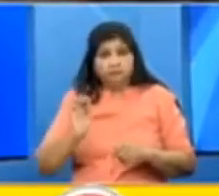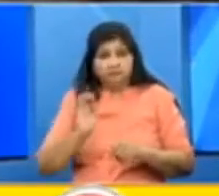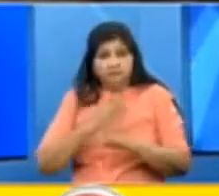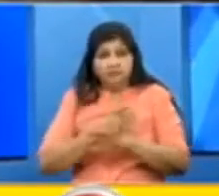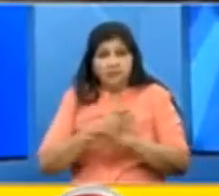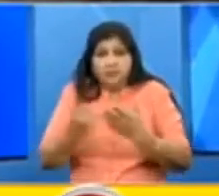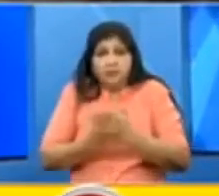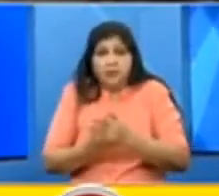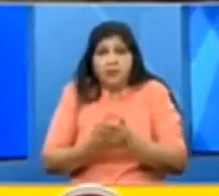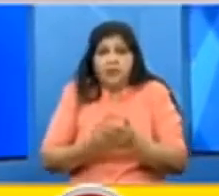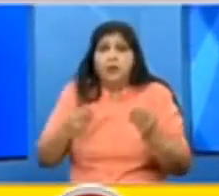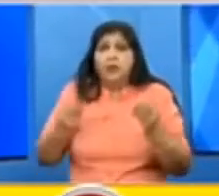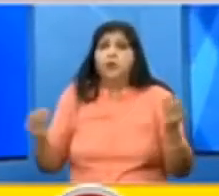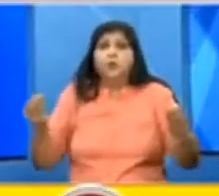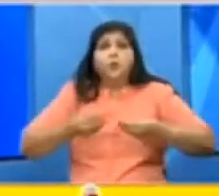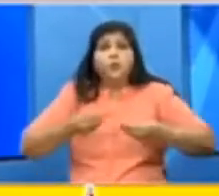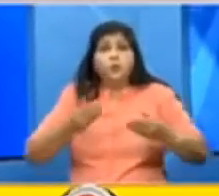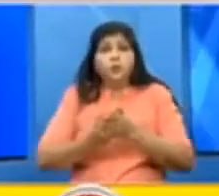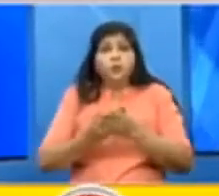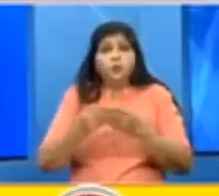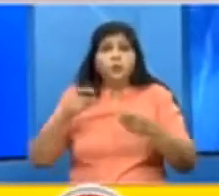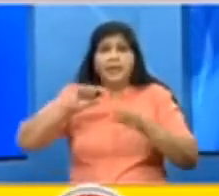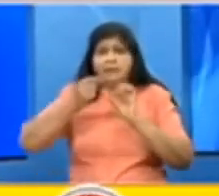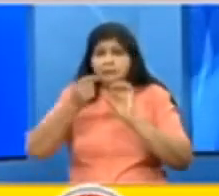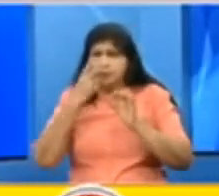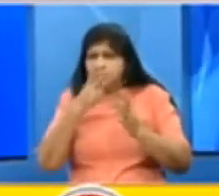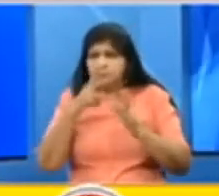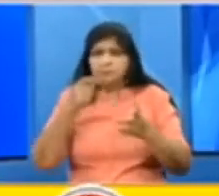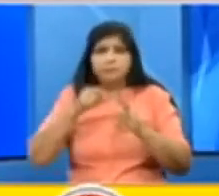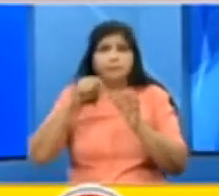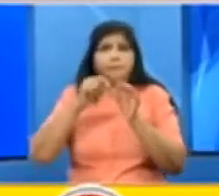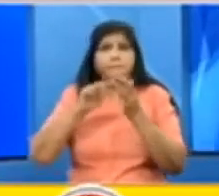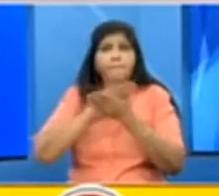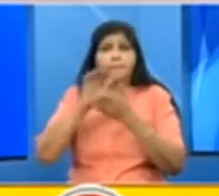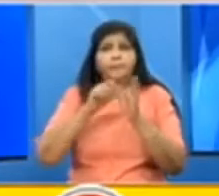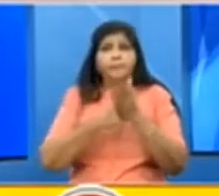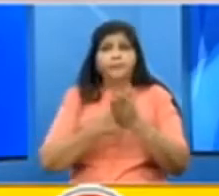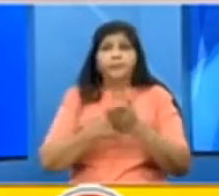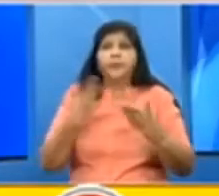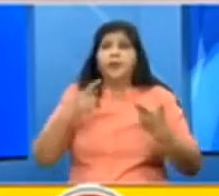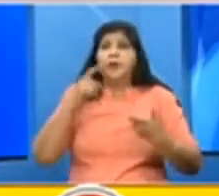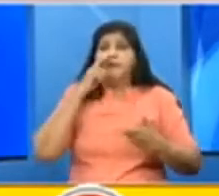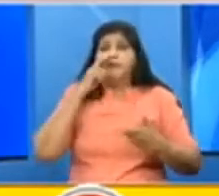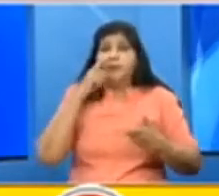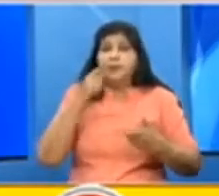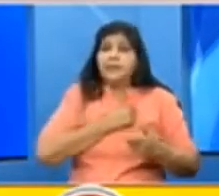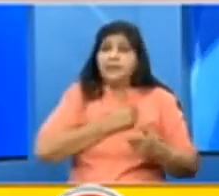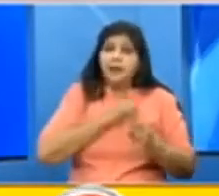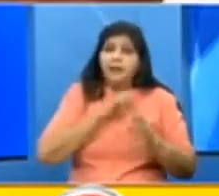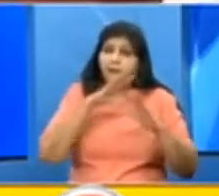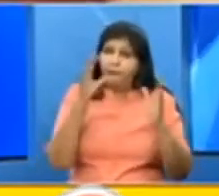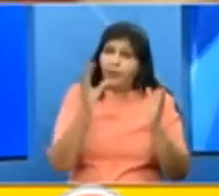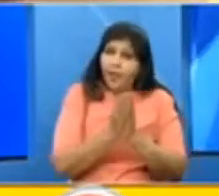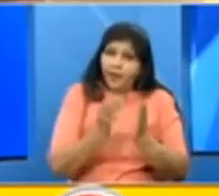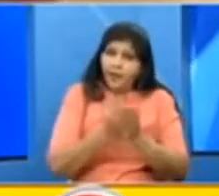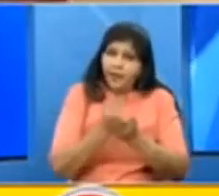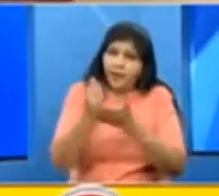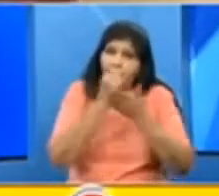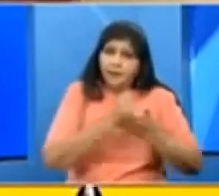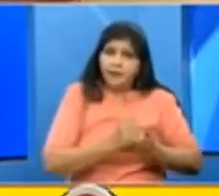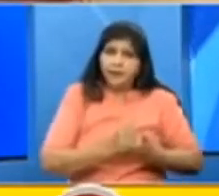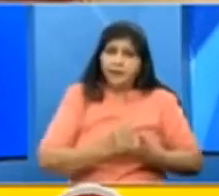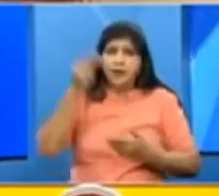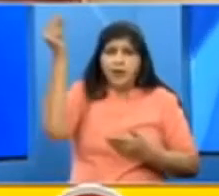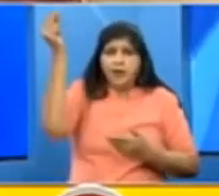पर कुछ नए प्रयोग शुरू किए हैं। बिहार में कई वुमेन सेल्फ हेल्प ग्रुप्स ने मधुबनी पेंटिंग